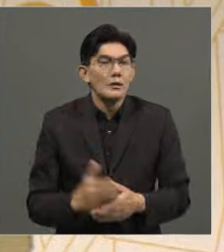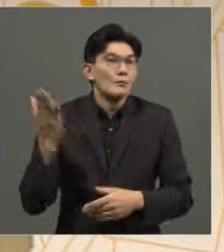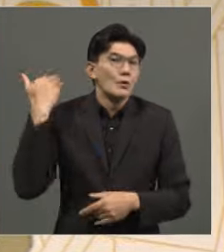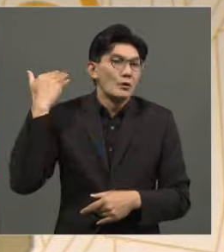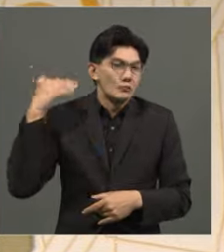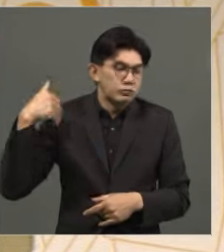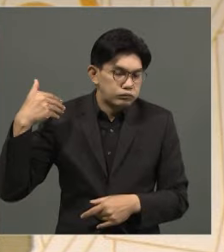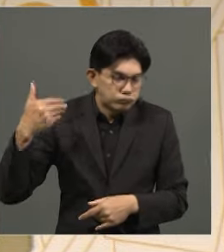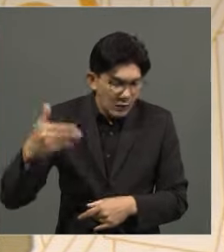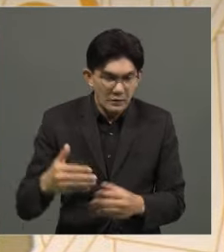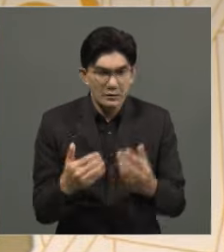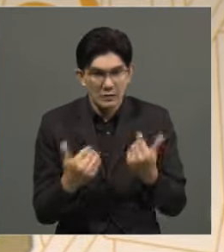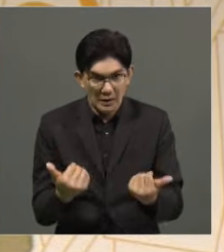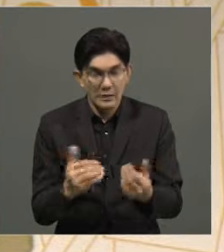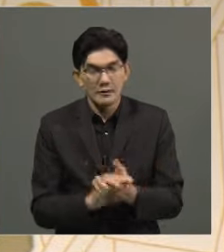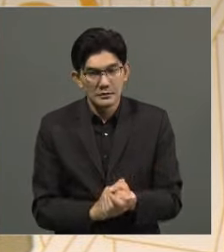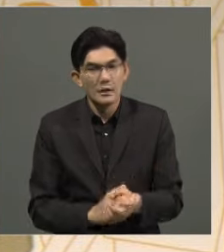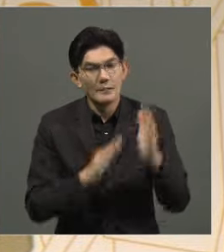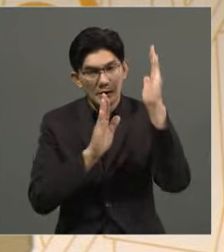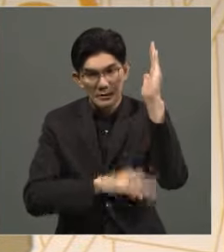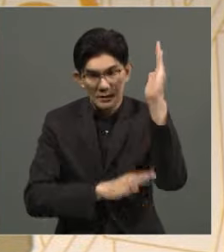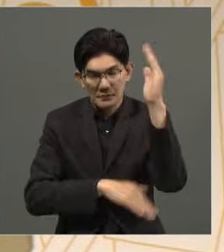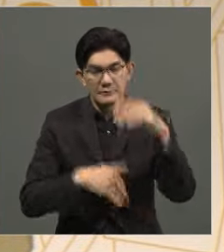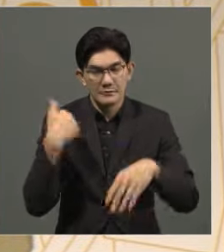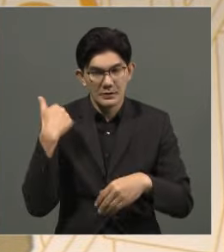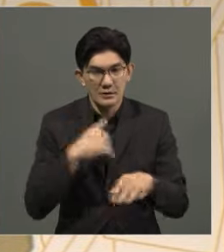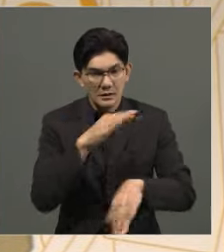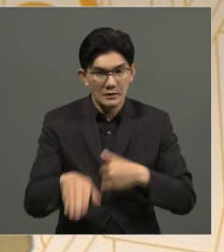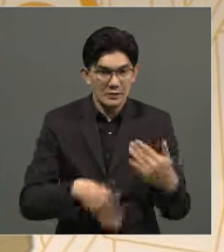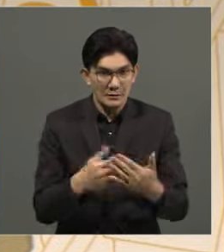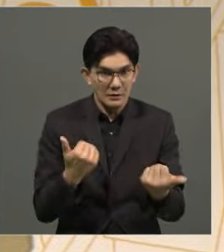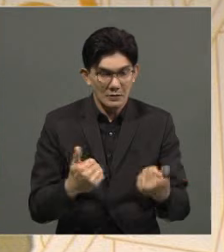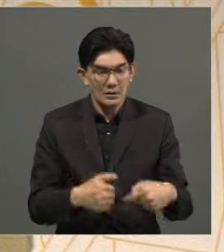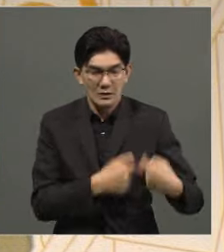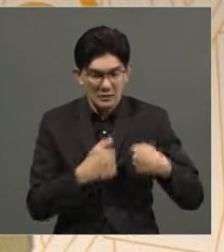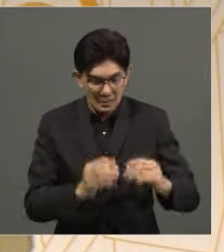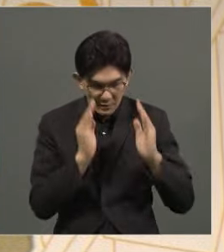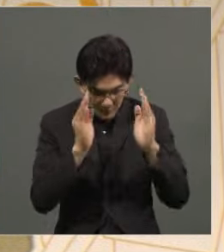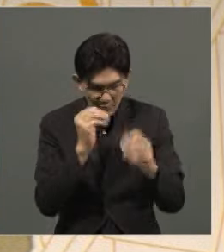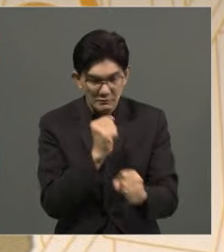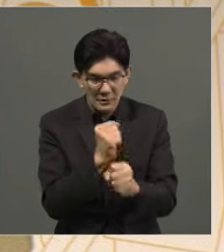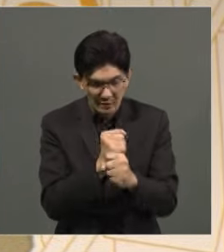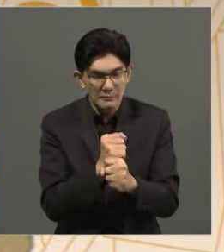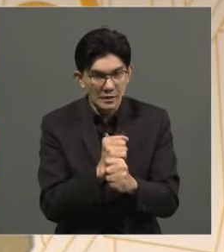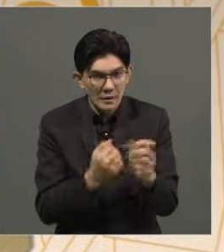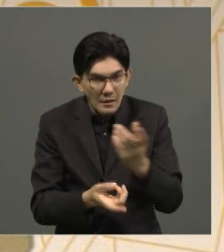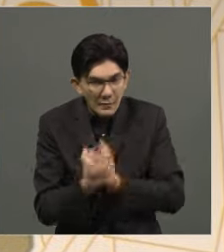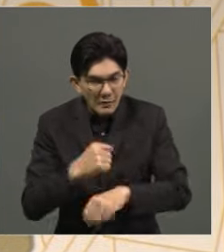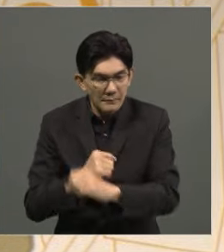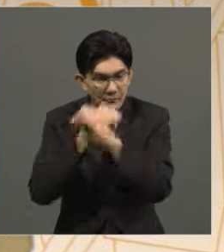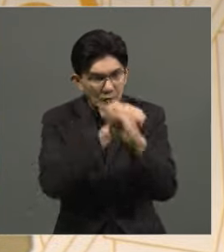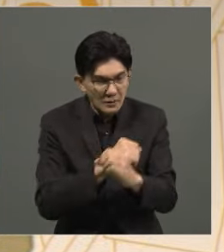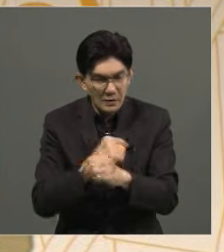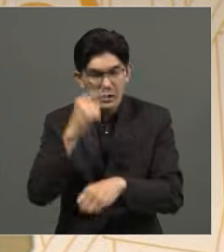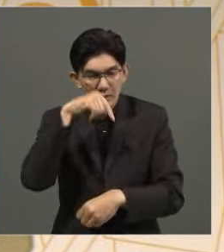ตจนถึงปัจจุบันเหตุการณ์ภาคใต้นะครับทุกคนมีจิตใจมุ่งมั่นที่จะปฏิบัติหน้าที่ป้องกันประเทศช